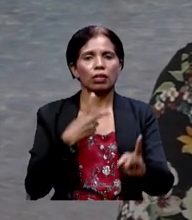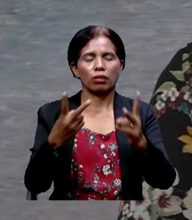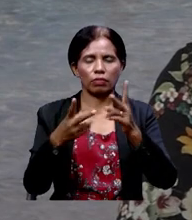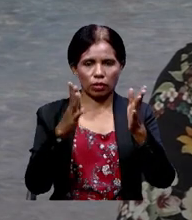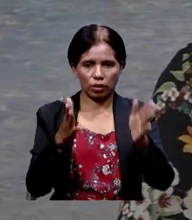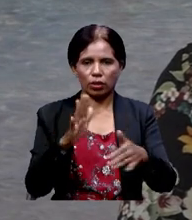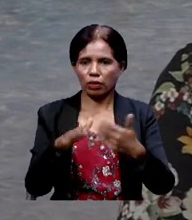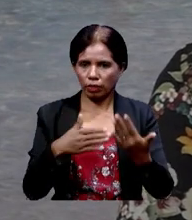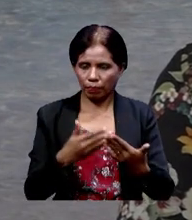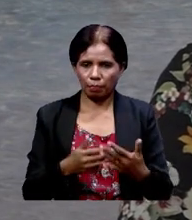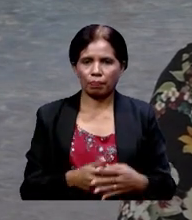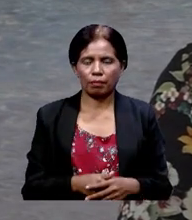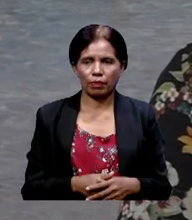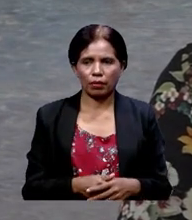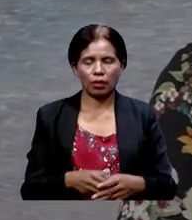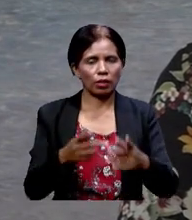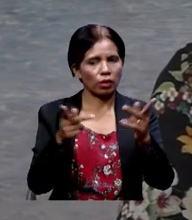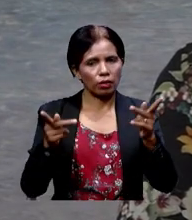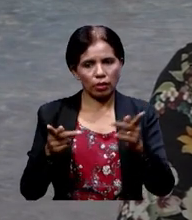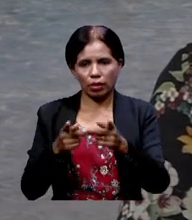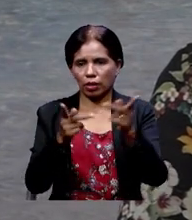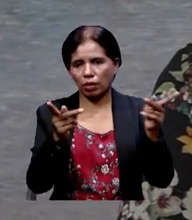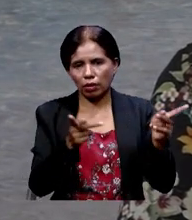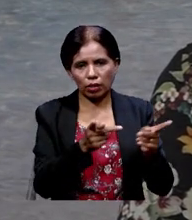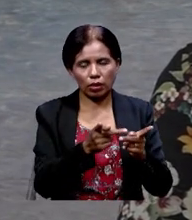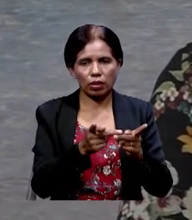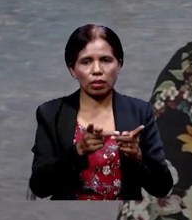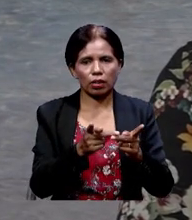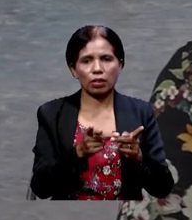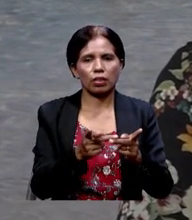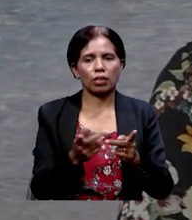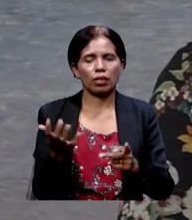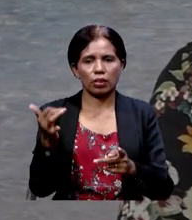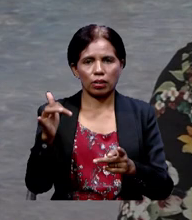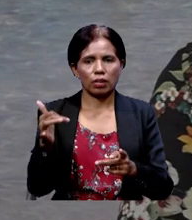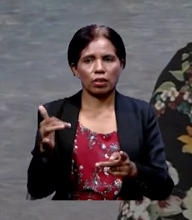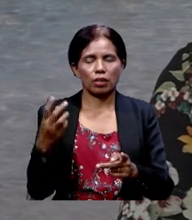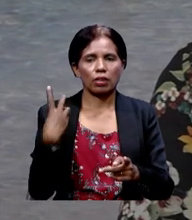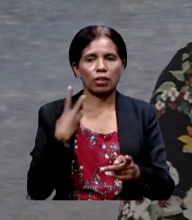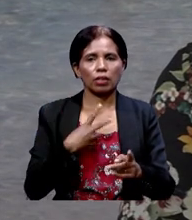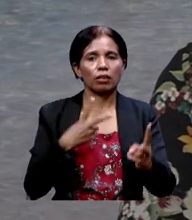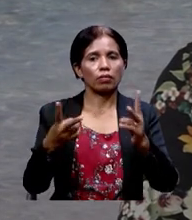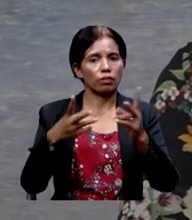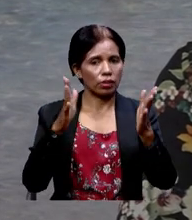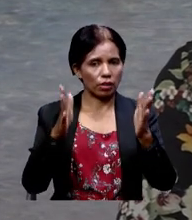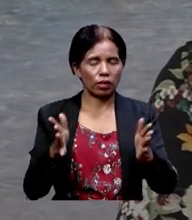sirne. E eu fato em ser nebema que itania visitante se a